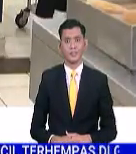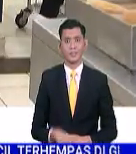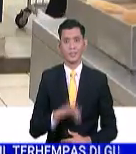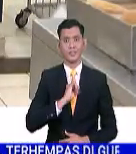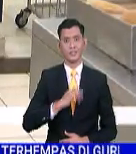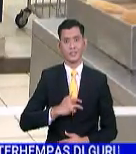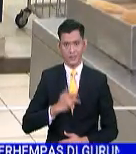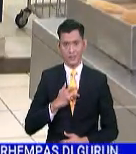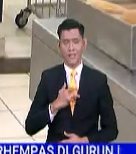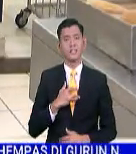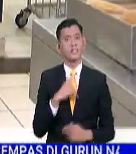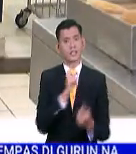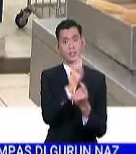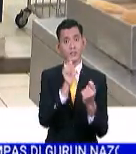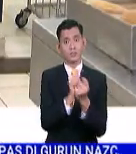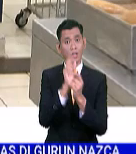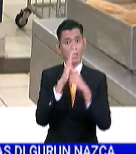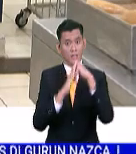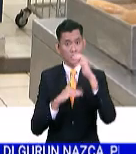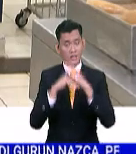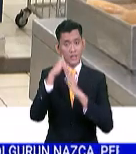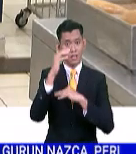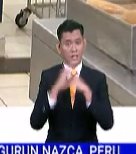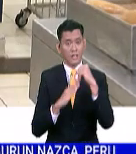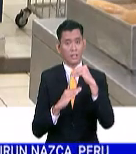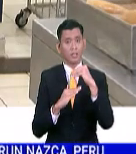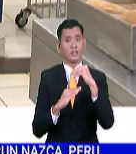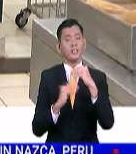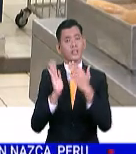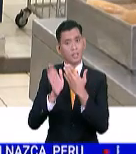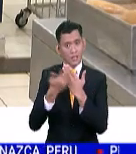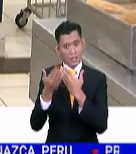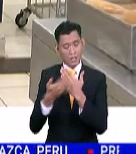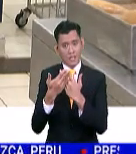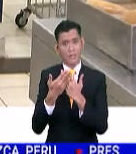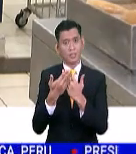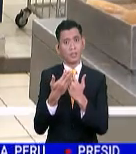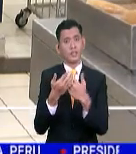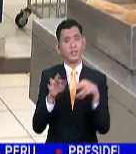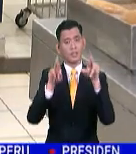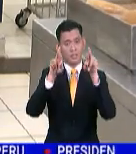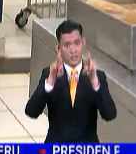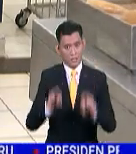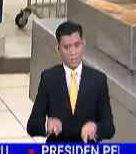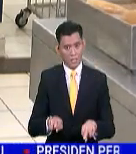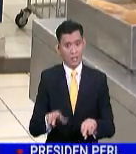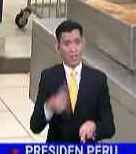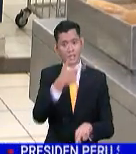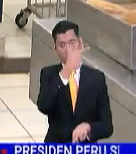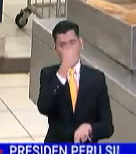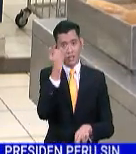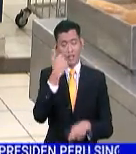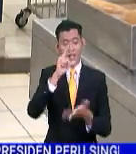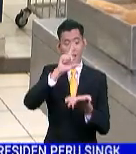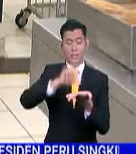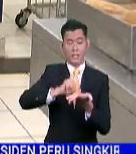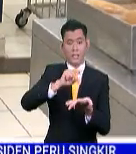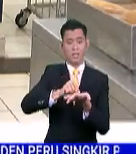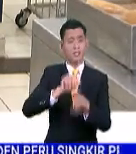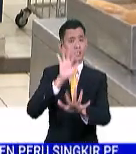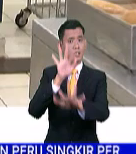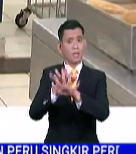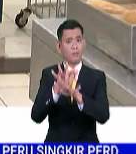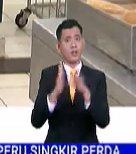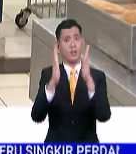Saya rasa ini menyenangkan rakyat lah, tak membebankan mereka kan. Sebab ayam ni memang majoriti orang